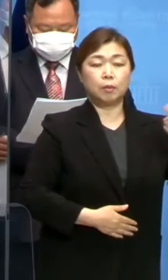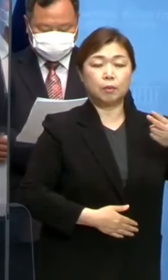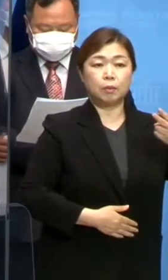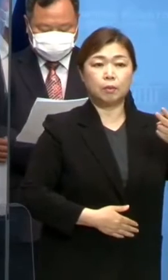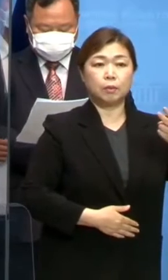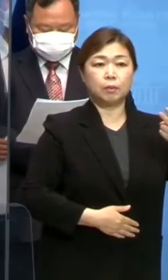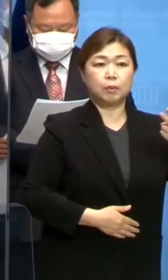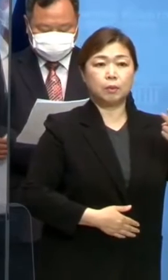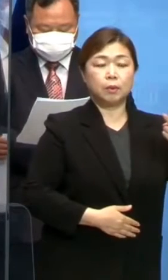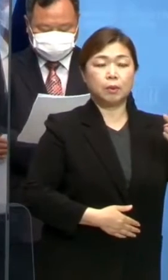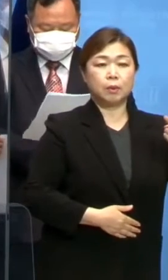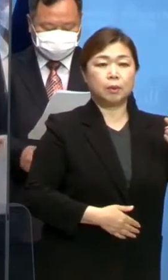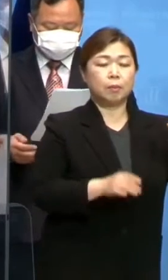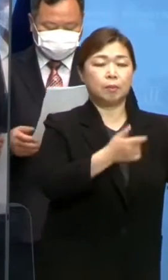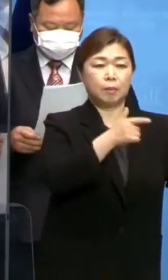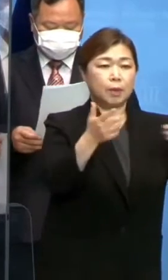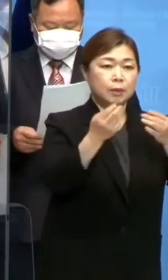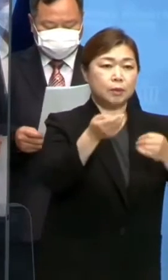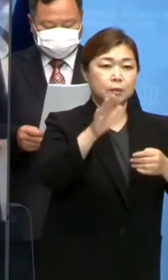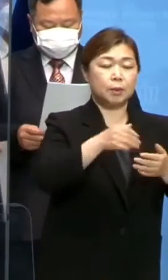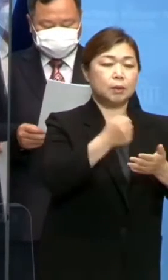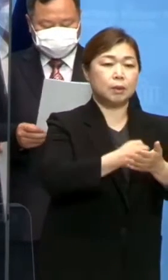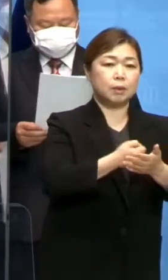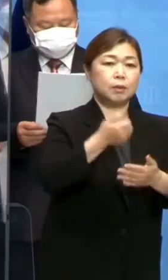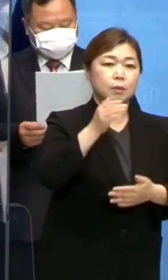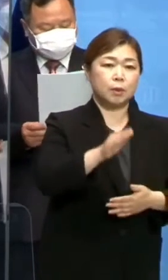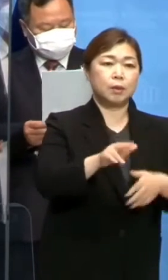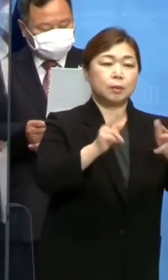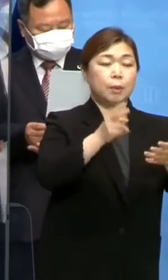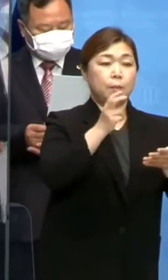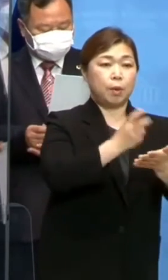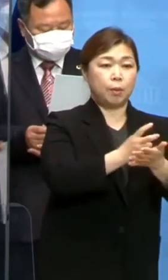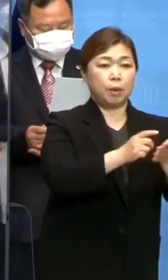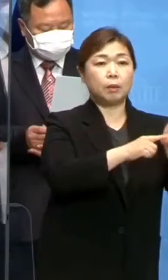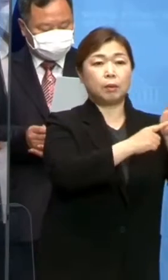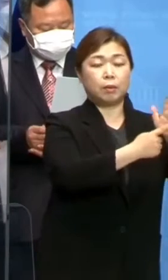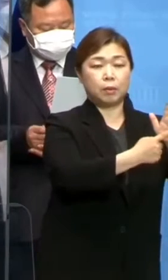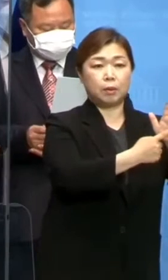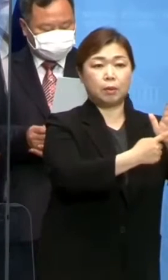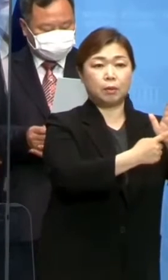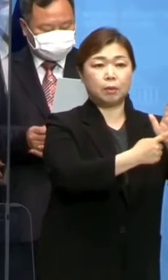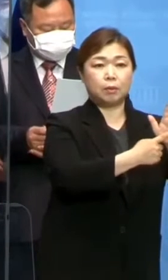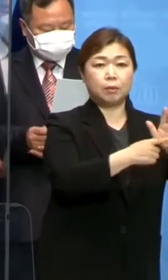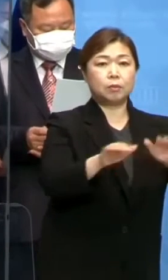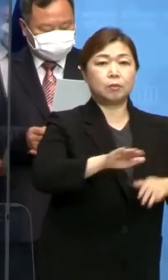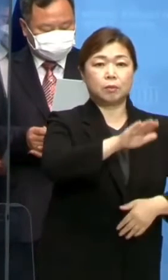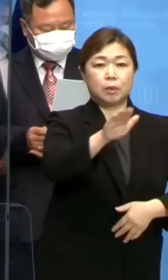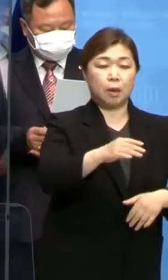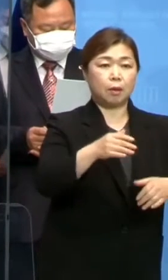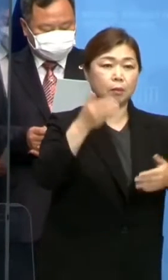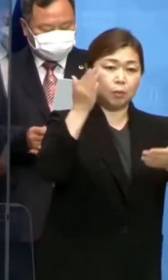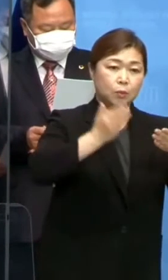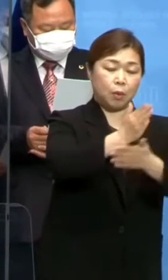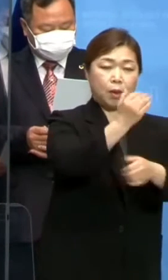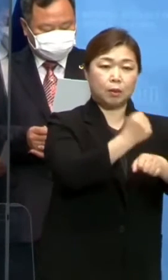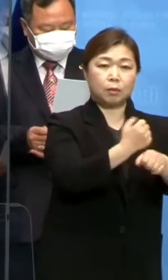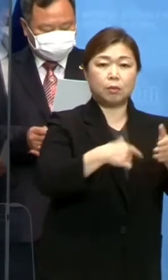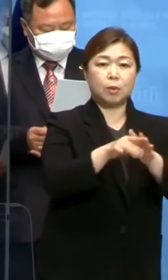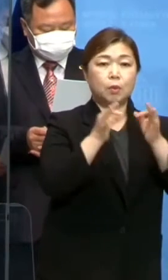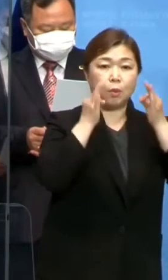만 cgt 아닙니다만 지금이라도 이 법이 이렇게 나와서 어 우리가 통과시키기 위해서